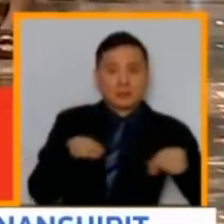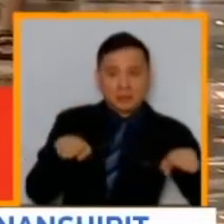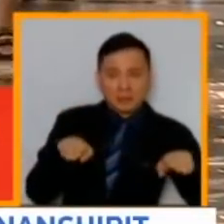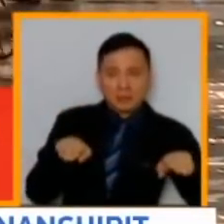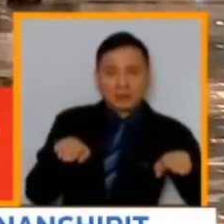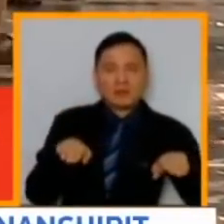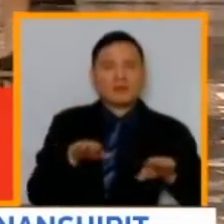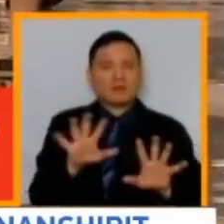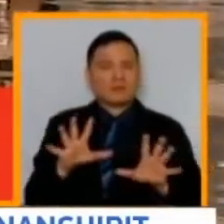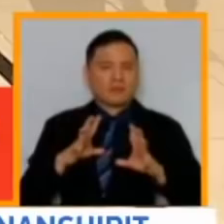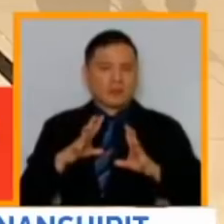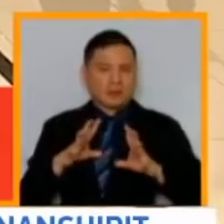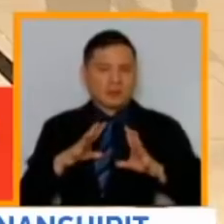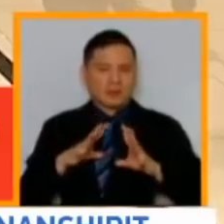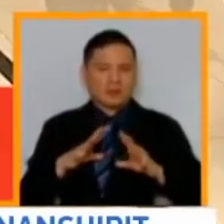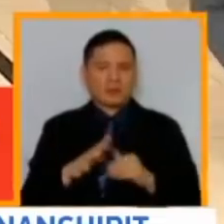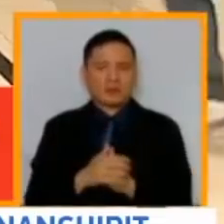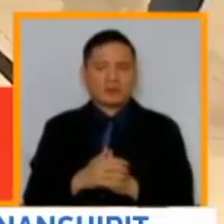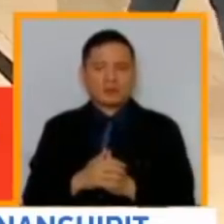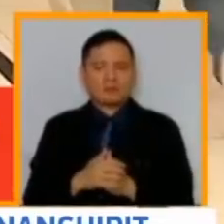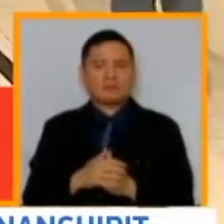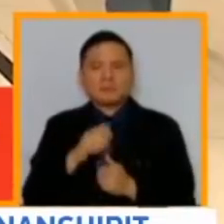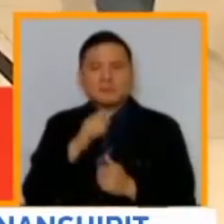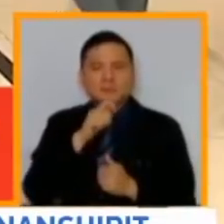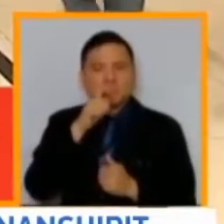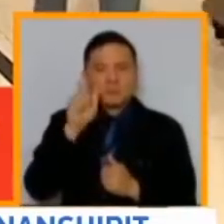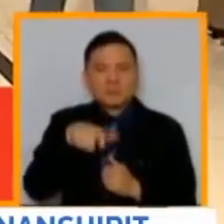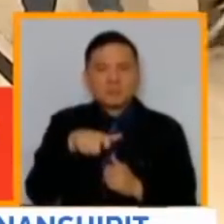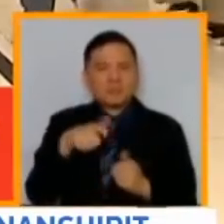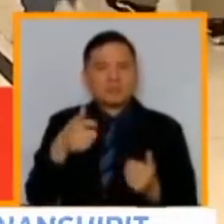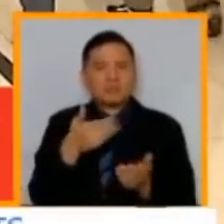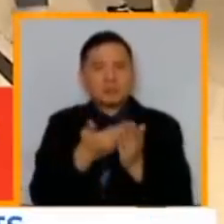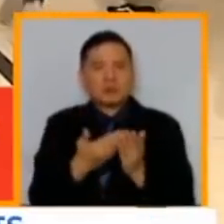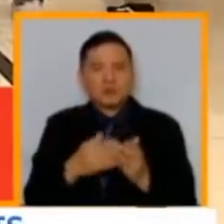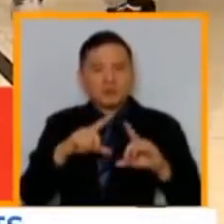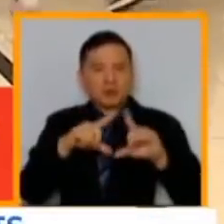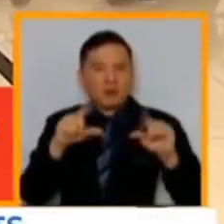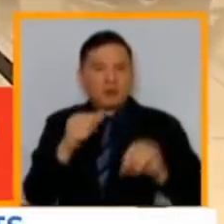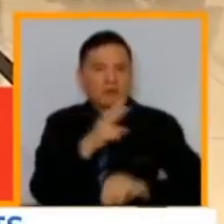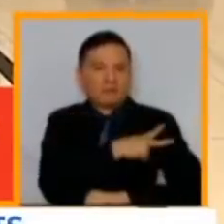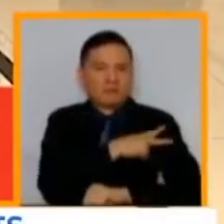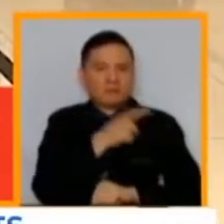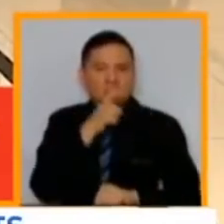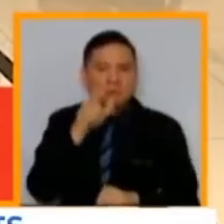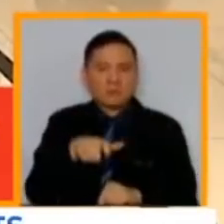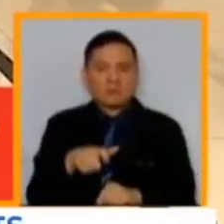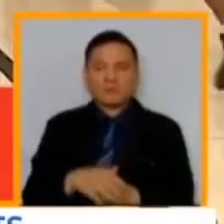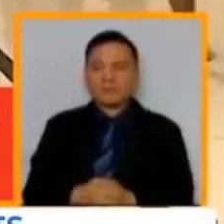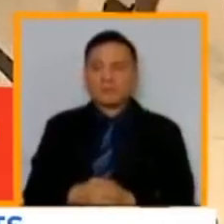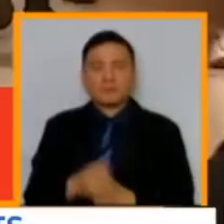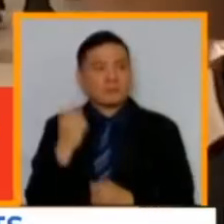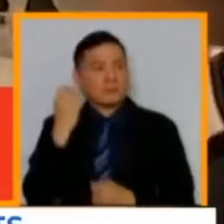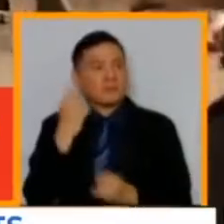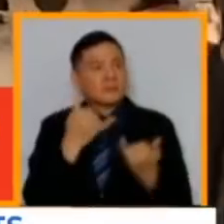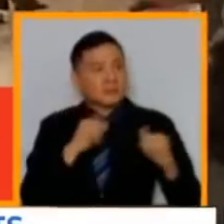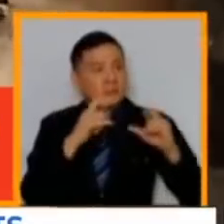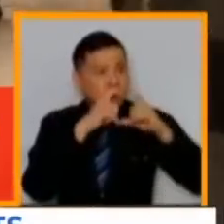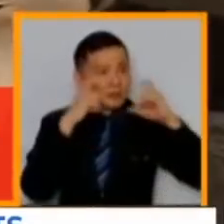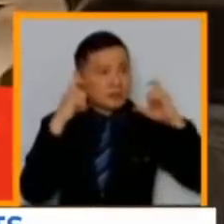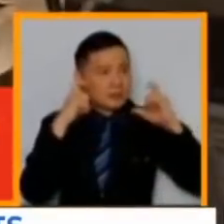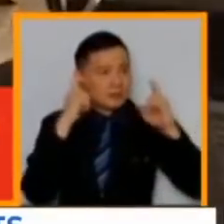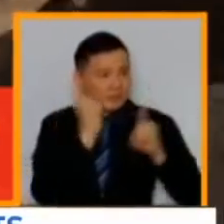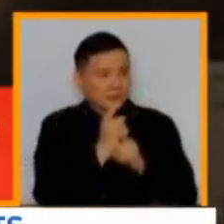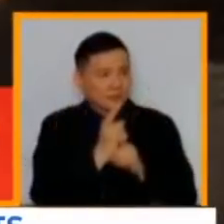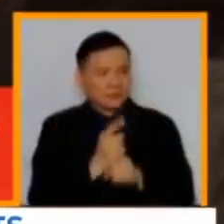18, hindi naman nahanapan ng vaccination card. Mm-hmm. Pero face mask pa rin, ha? Oh yeah, oo, importante pa rin